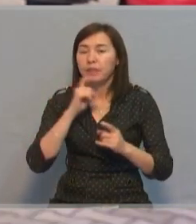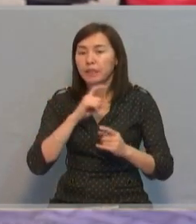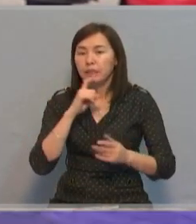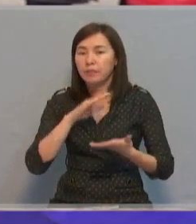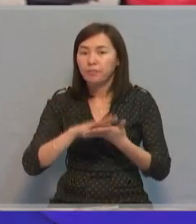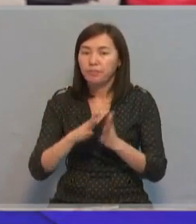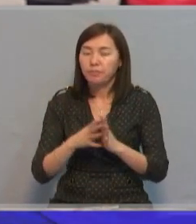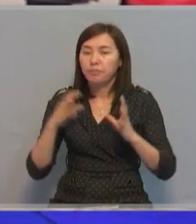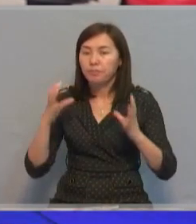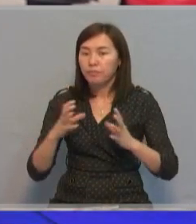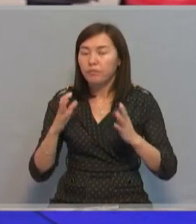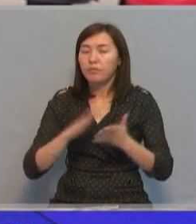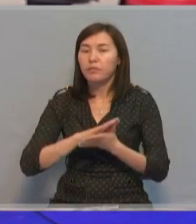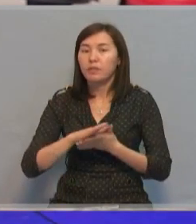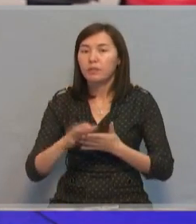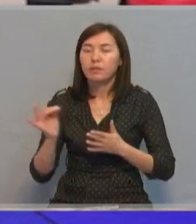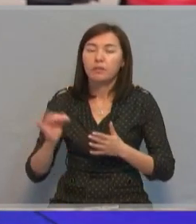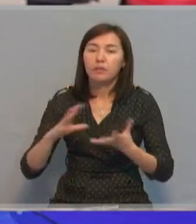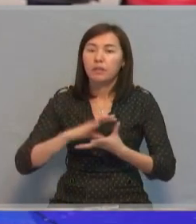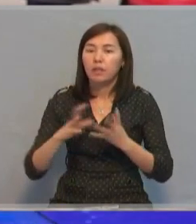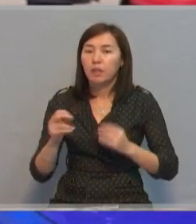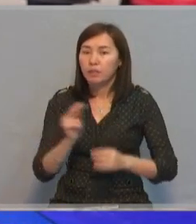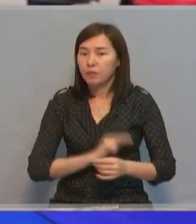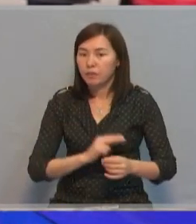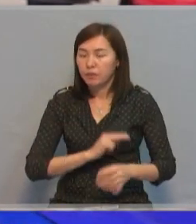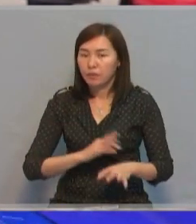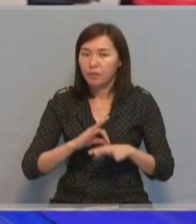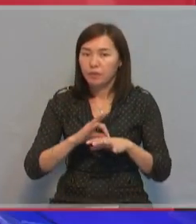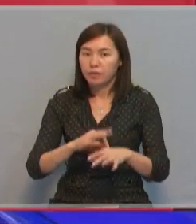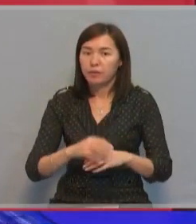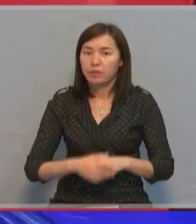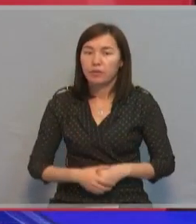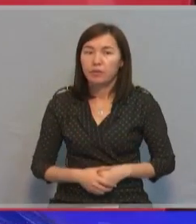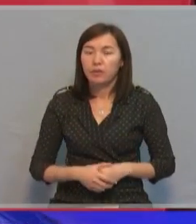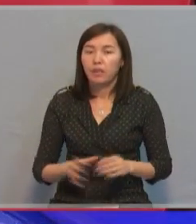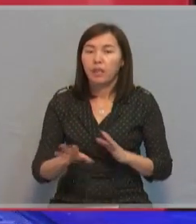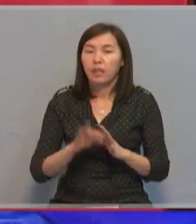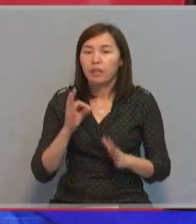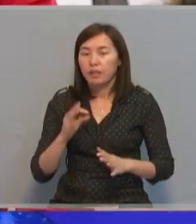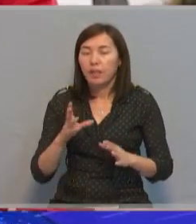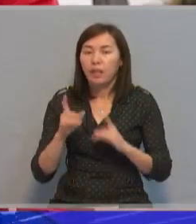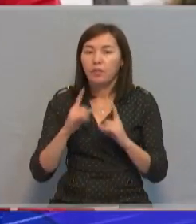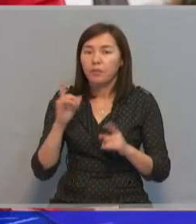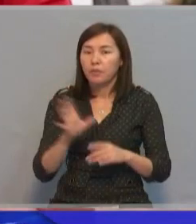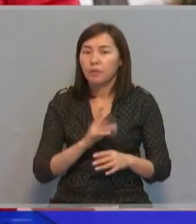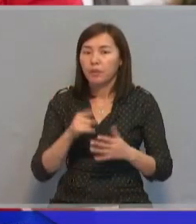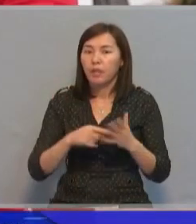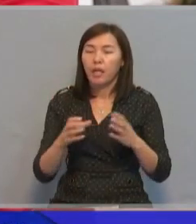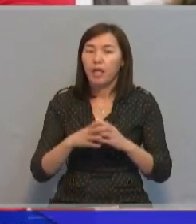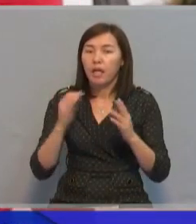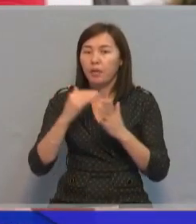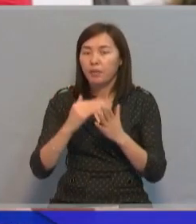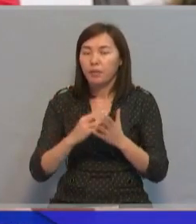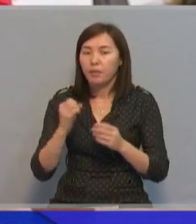экономической стратегии, обеспечение прозрачности и результативности работы правительства. На выборах кандидатами в мажилис были утверждены партийные